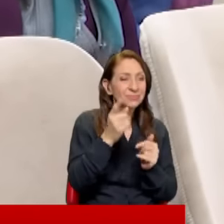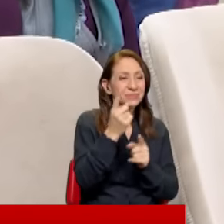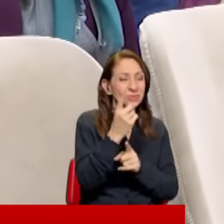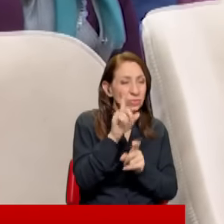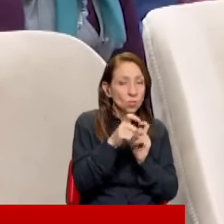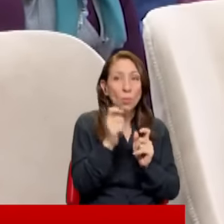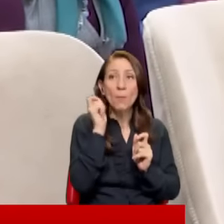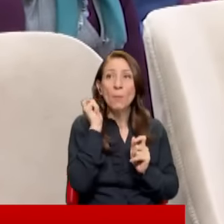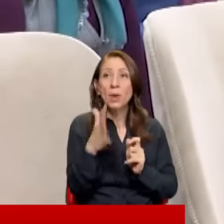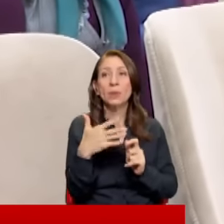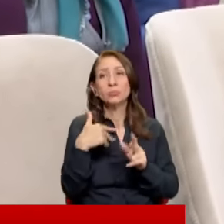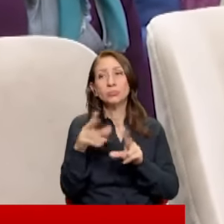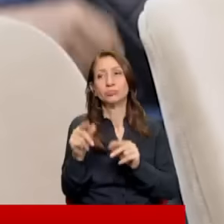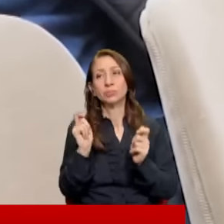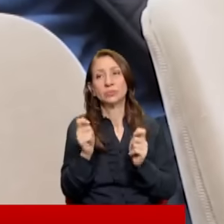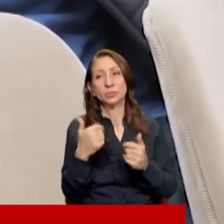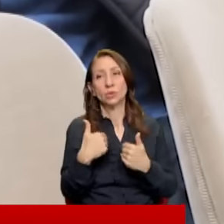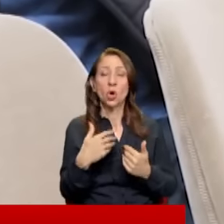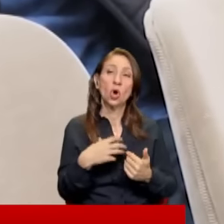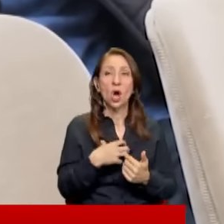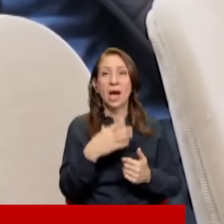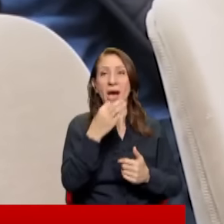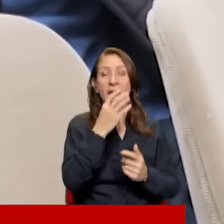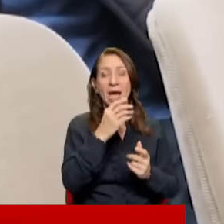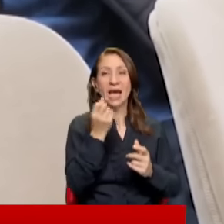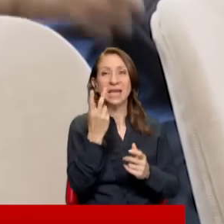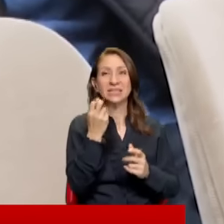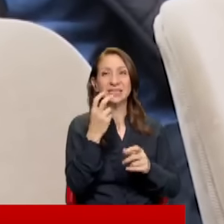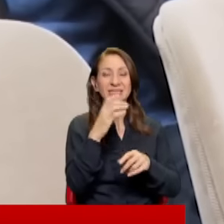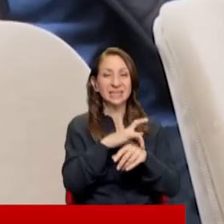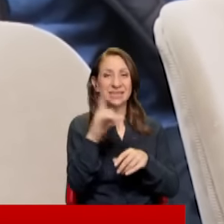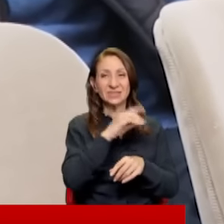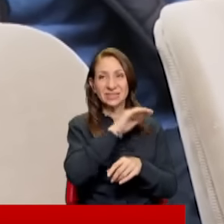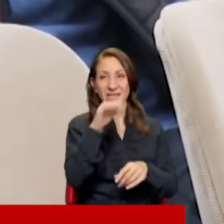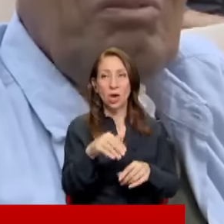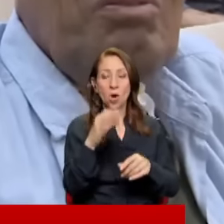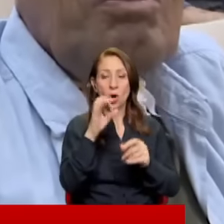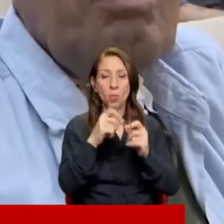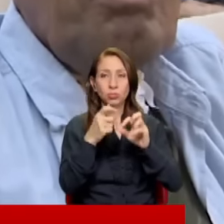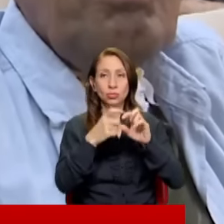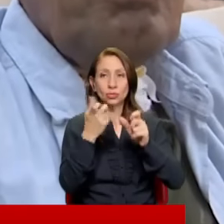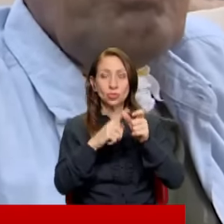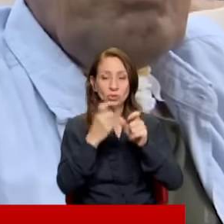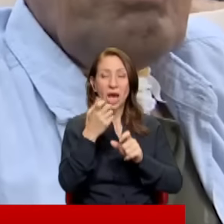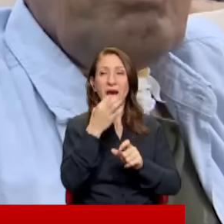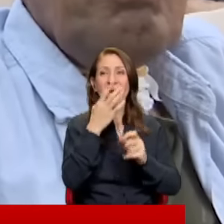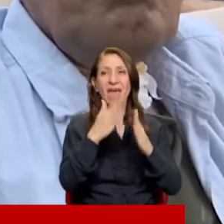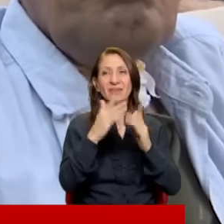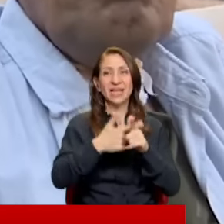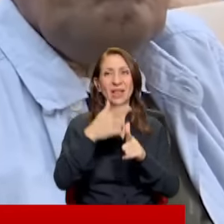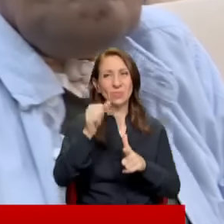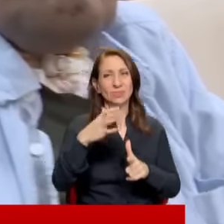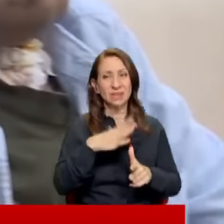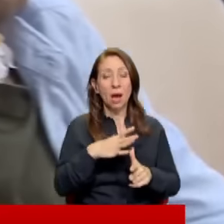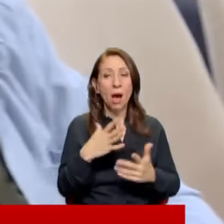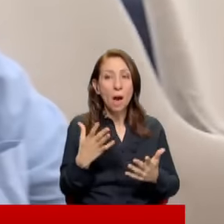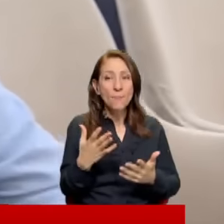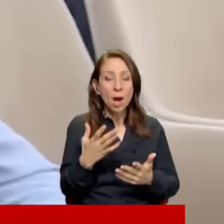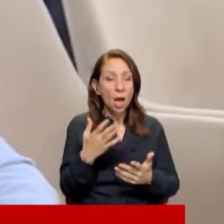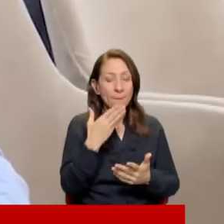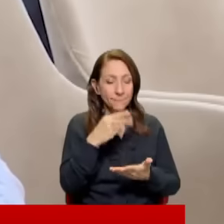fiyatlar istediler burada kalmak zorundayız Konya'dan Ankara'ya kanser tedavisi için gelen Obruk Çu çifti Ankara'da ev kiralamak istedi ama